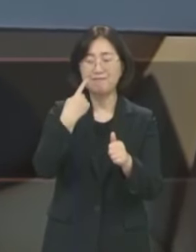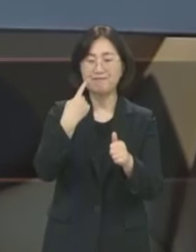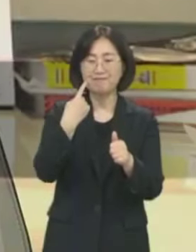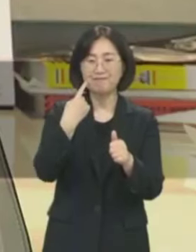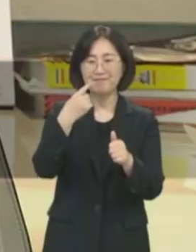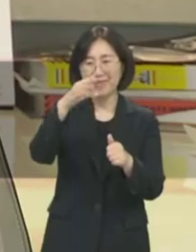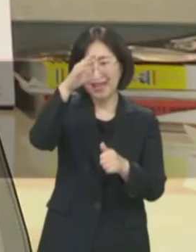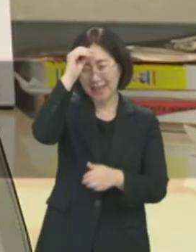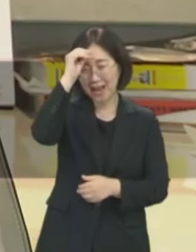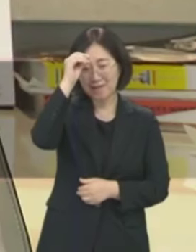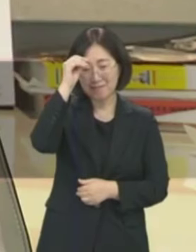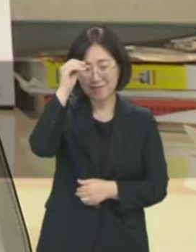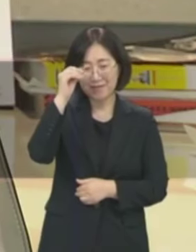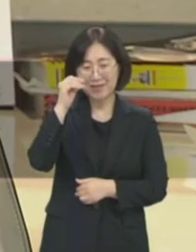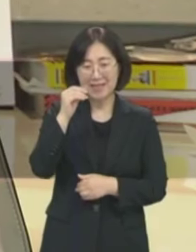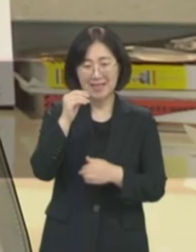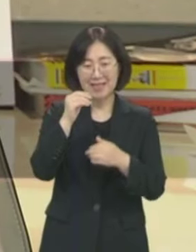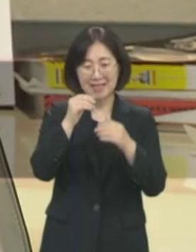조금